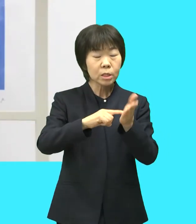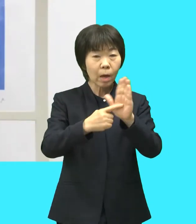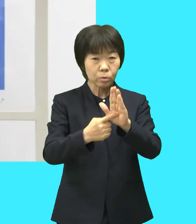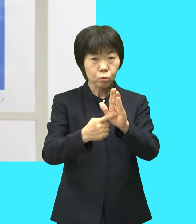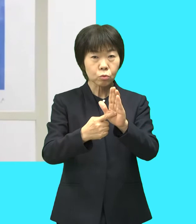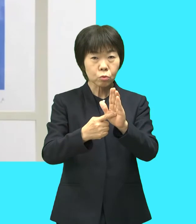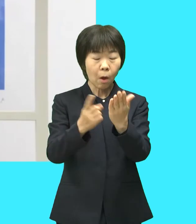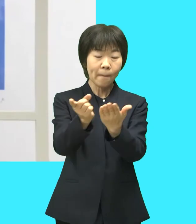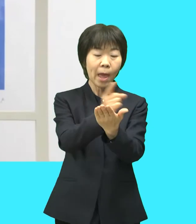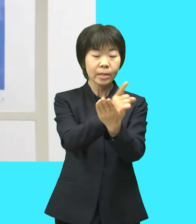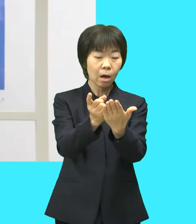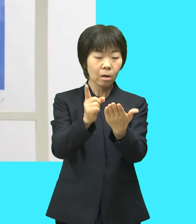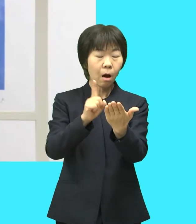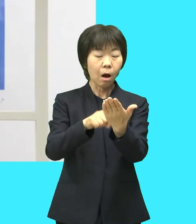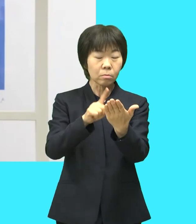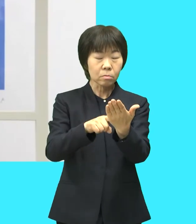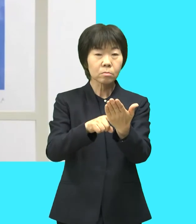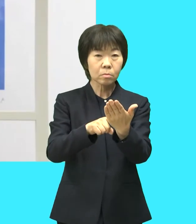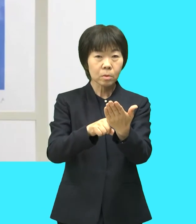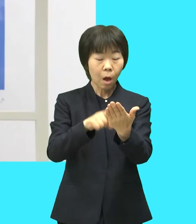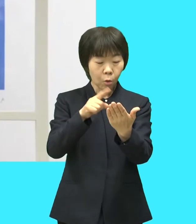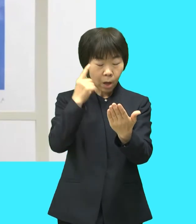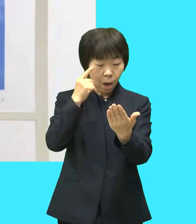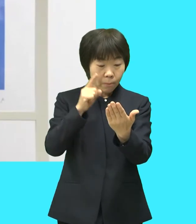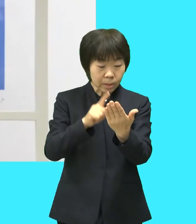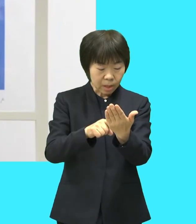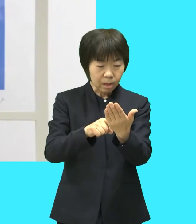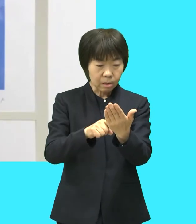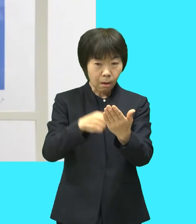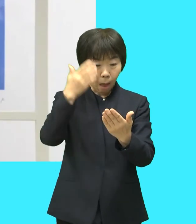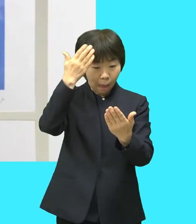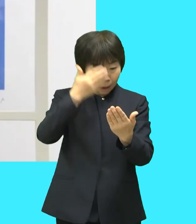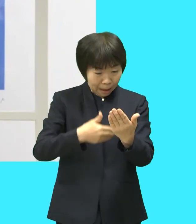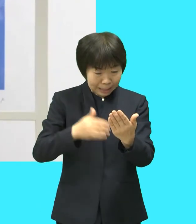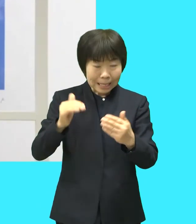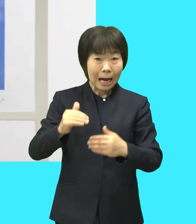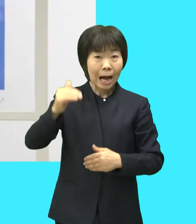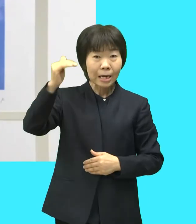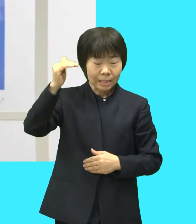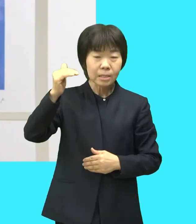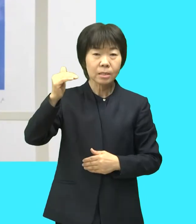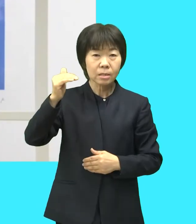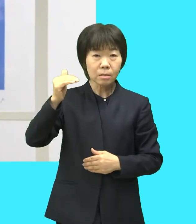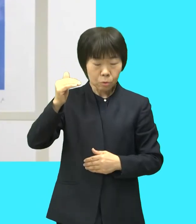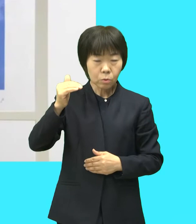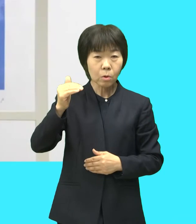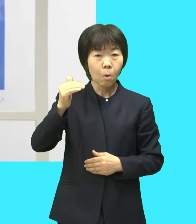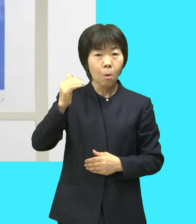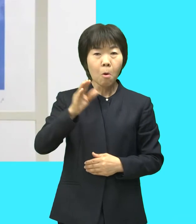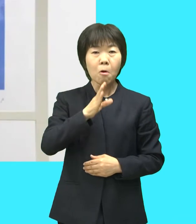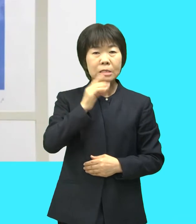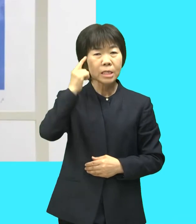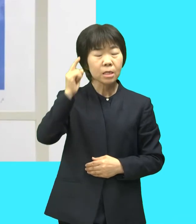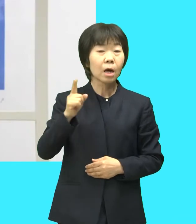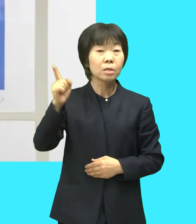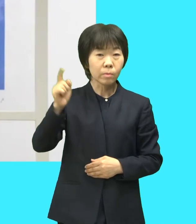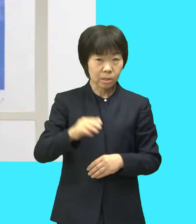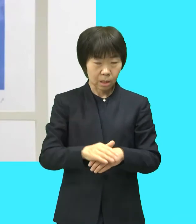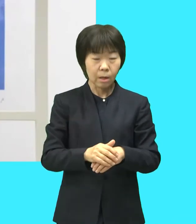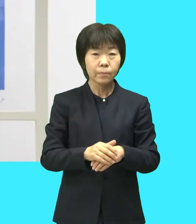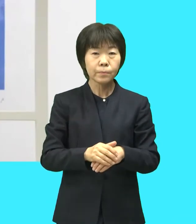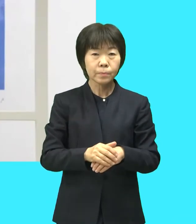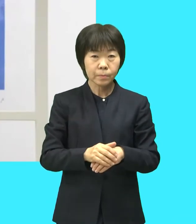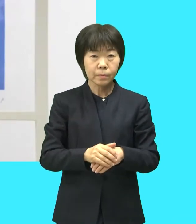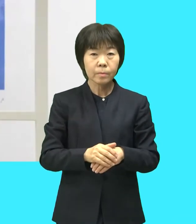すメーターがありますが、それを見ながらやはり非常に高いんだなということを実感をされていました